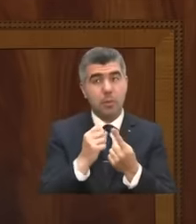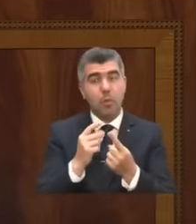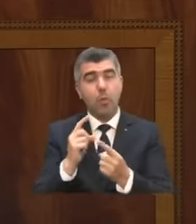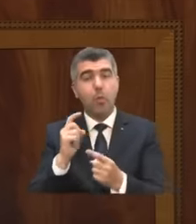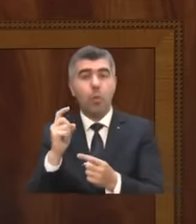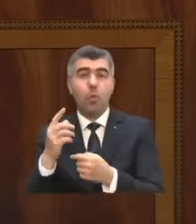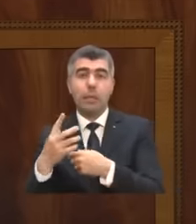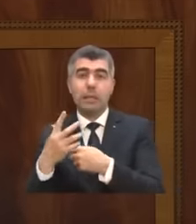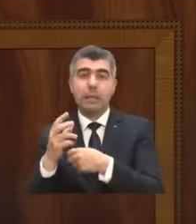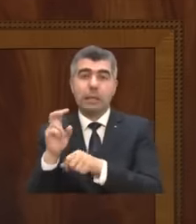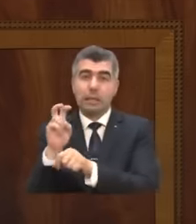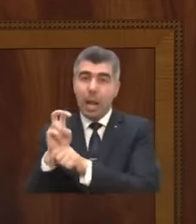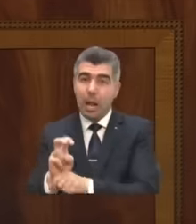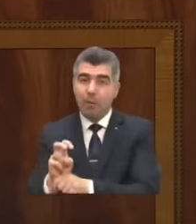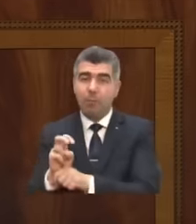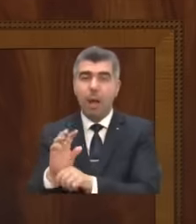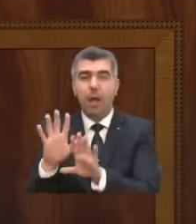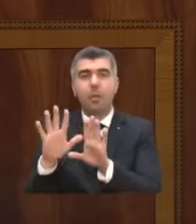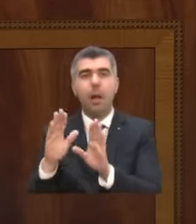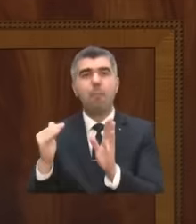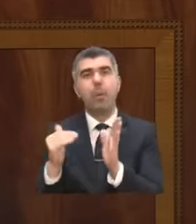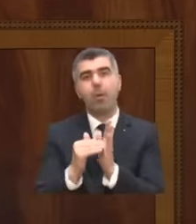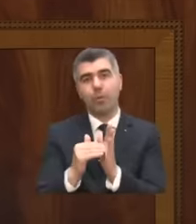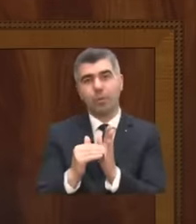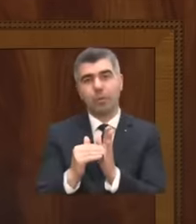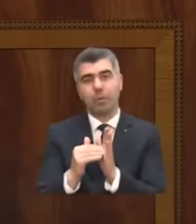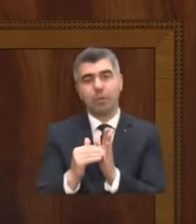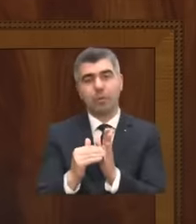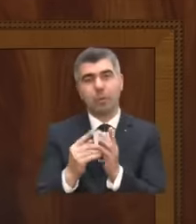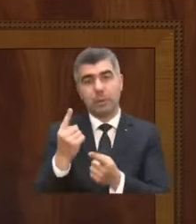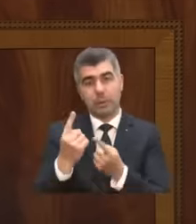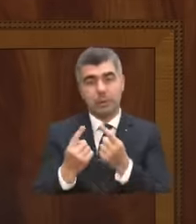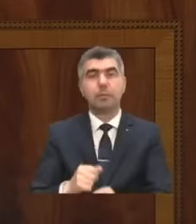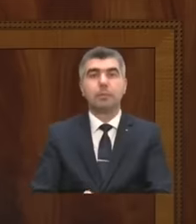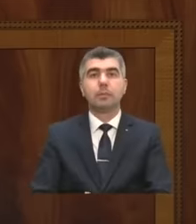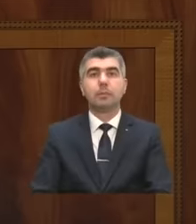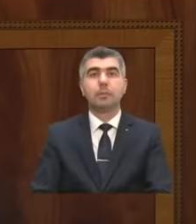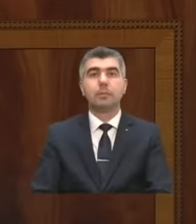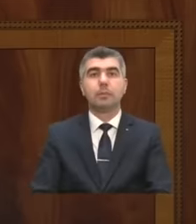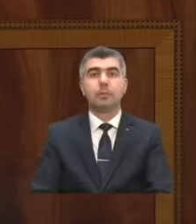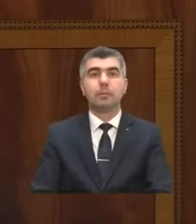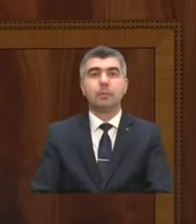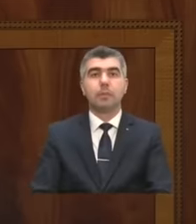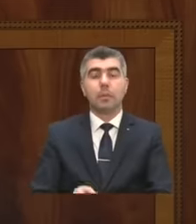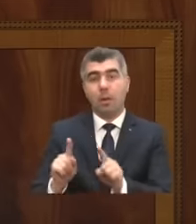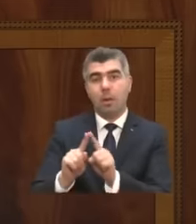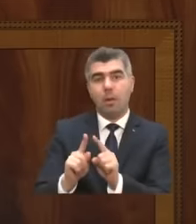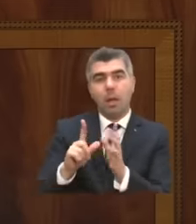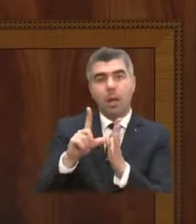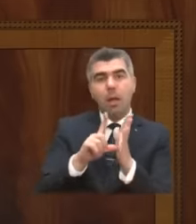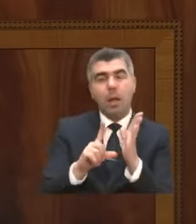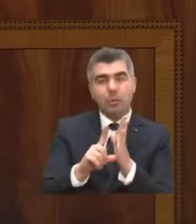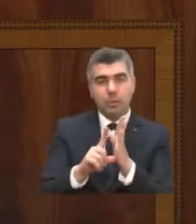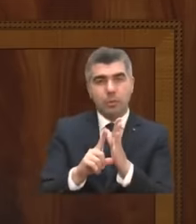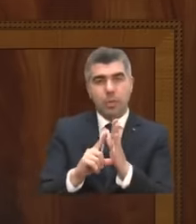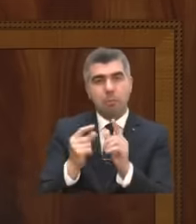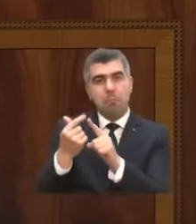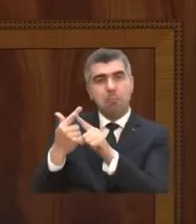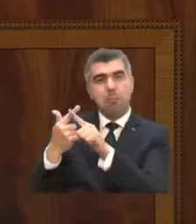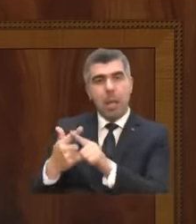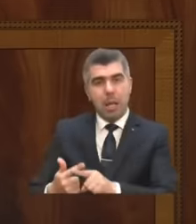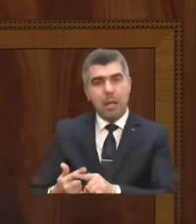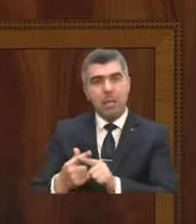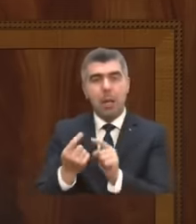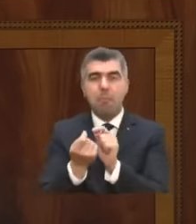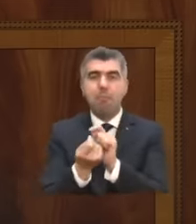السيد رئيس الحكومة السيد بس شي واحد في الإخوان تحدث على قانون المالية التعديلي، هو مطلب نادينا